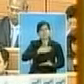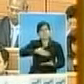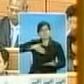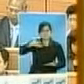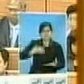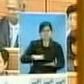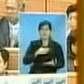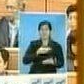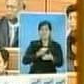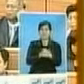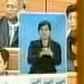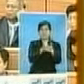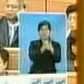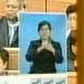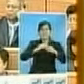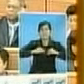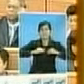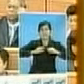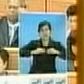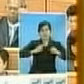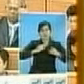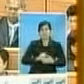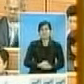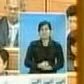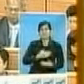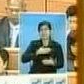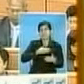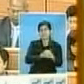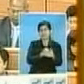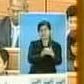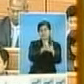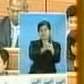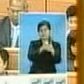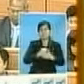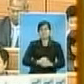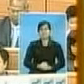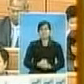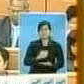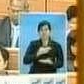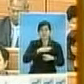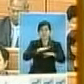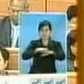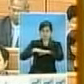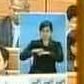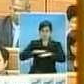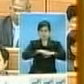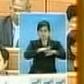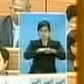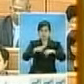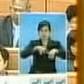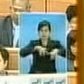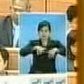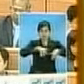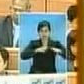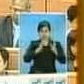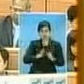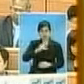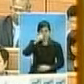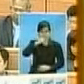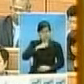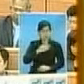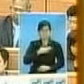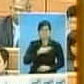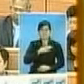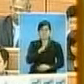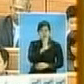ประชามติเจะชนะเหมือนรัฐธรรมนูญ 5-0ไม่แสดงว่าเสียงที่ชนะการเลือกตั้งหลังจากที่เสื้อแดงตายไปแล้ว 91คน